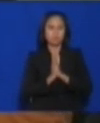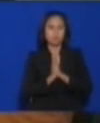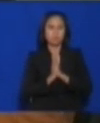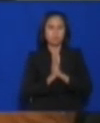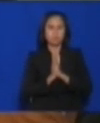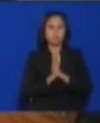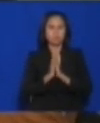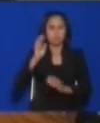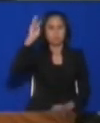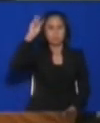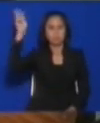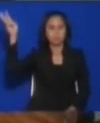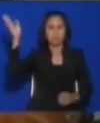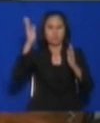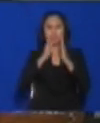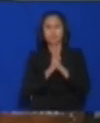wabarokatuh